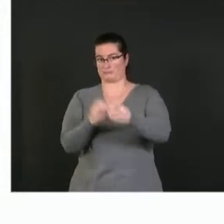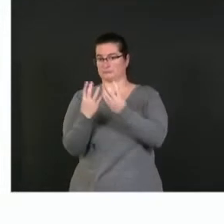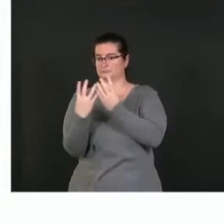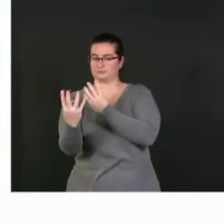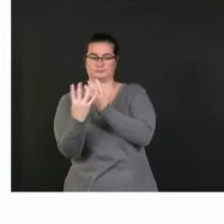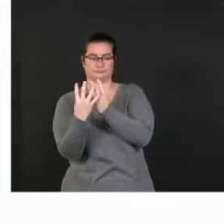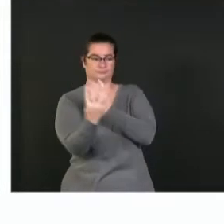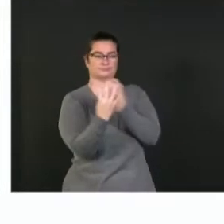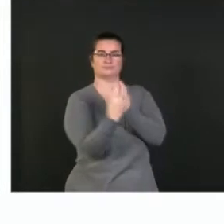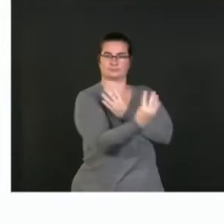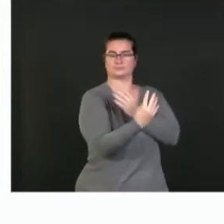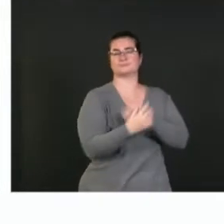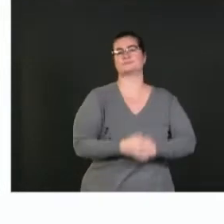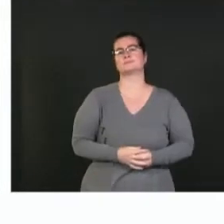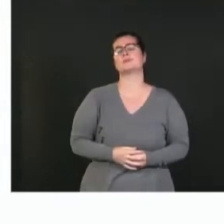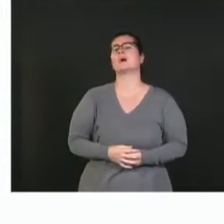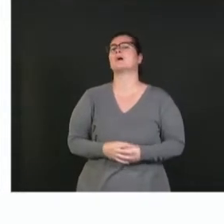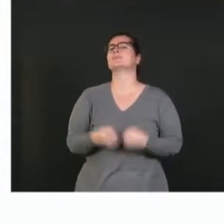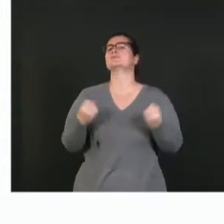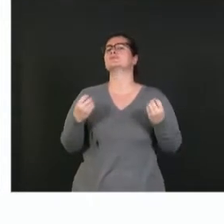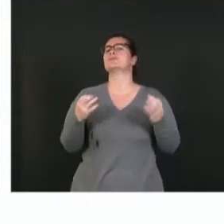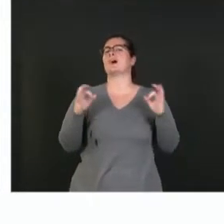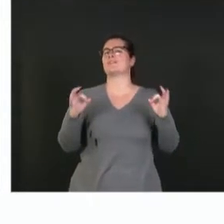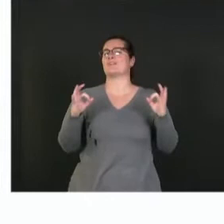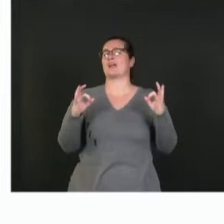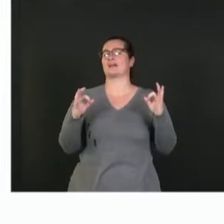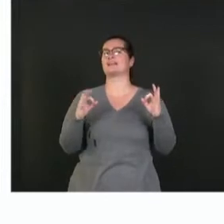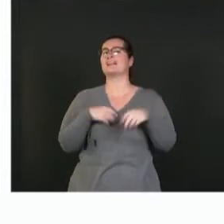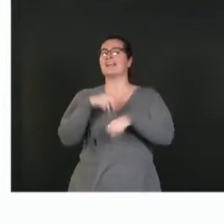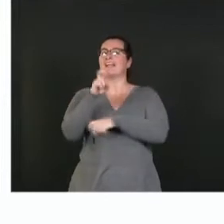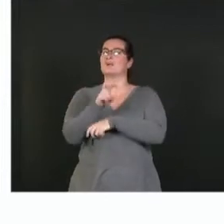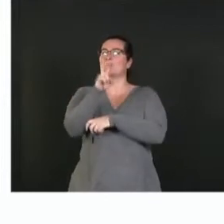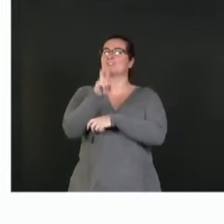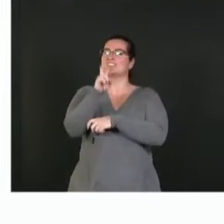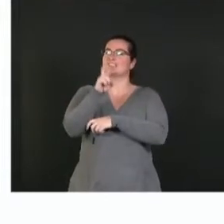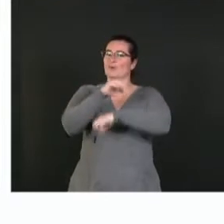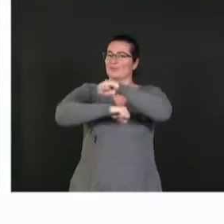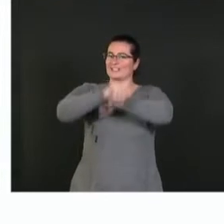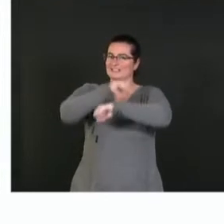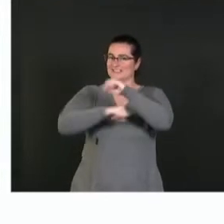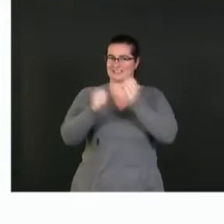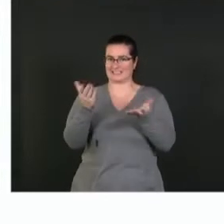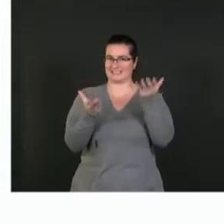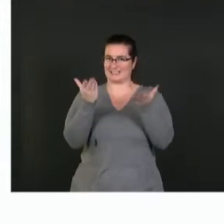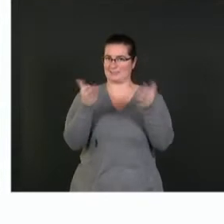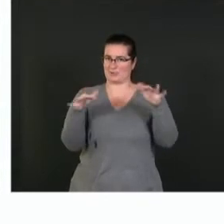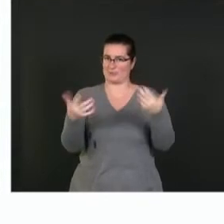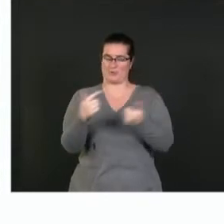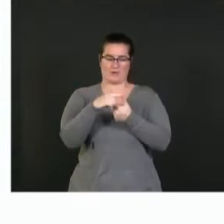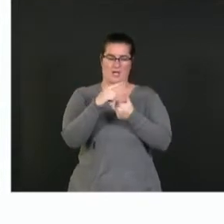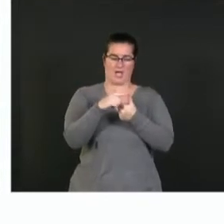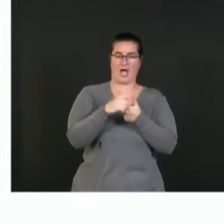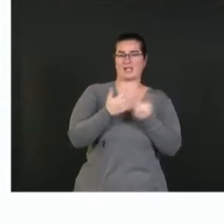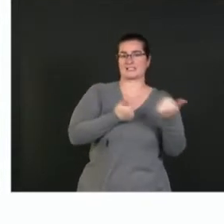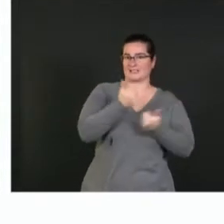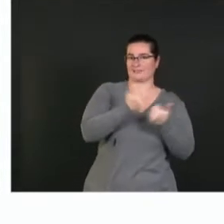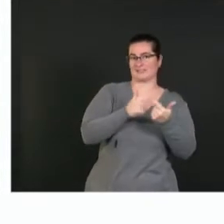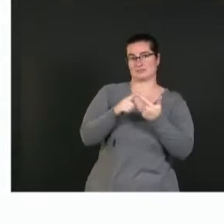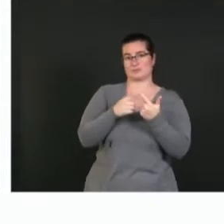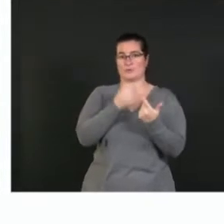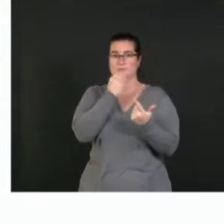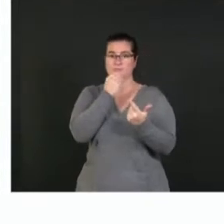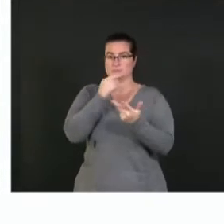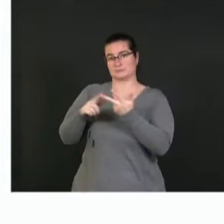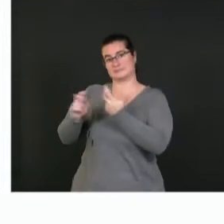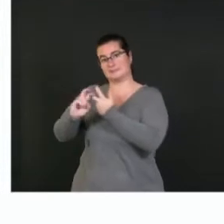écologique d'un projet, vous avez, un, l'accès aux biens et services, deux, l'accès à l'alimentation, trois, le logement et quatre,